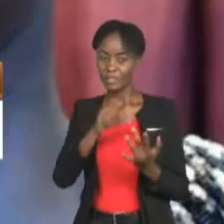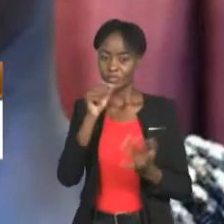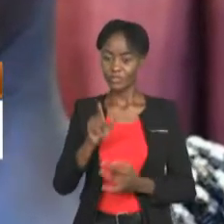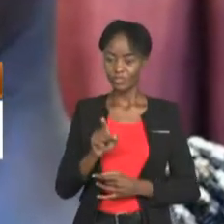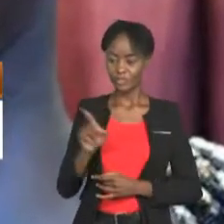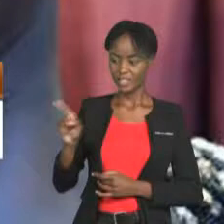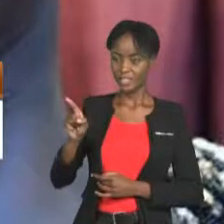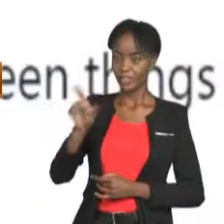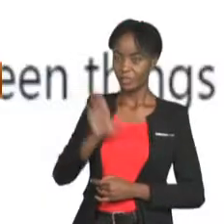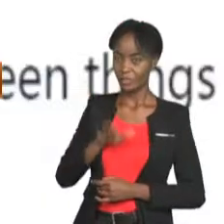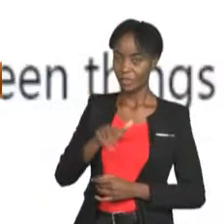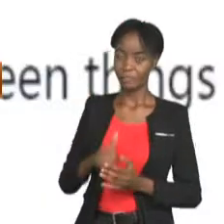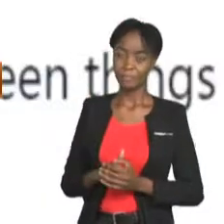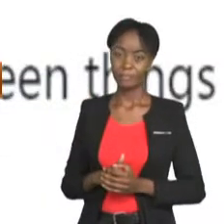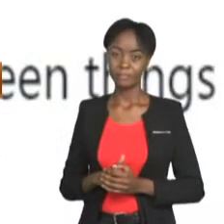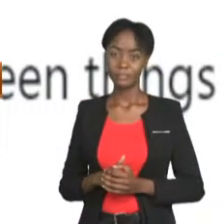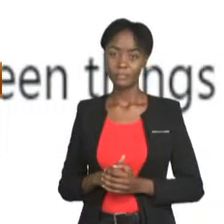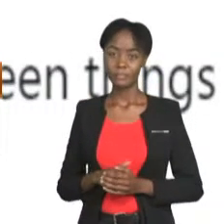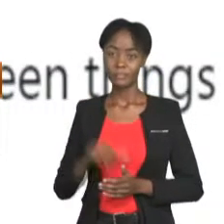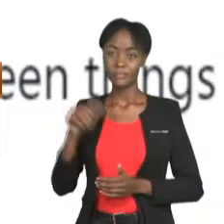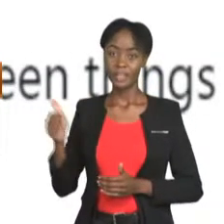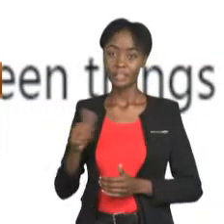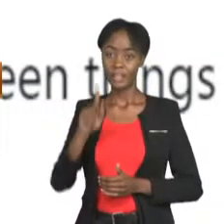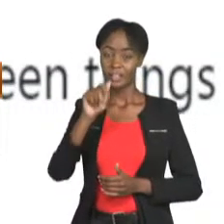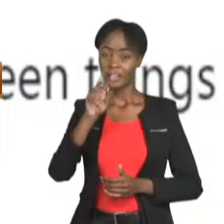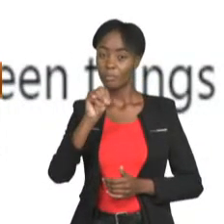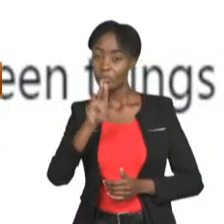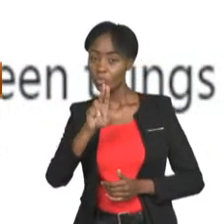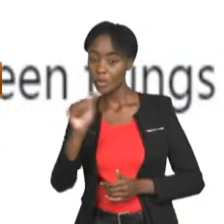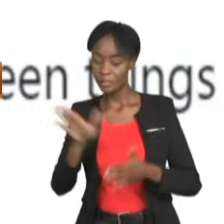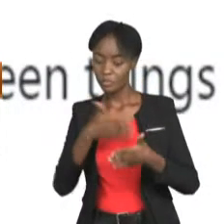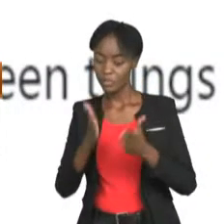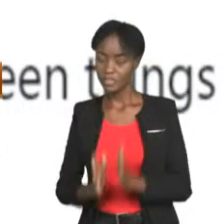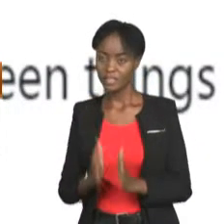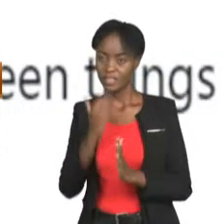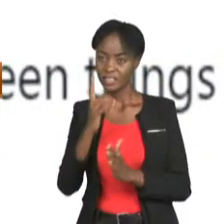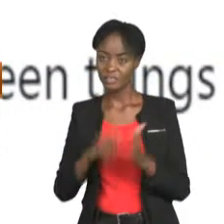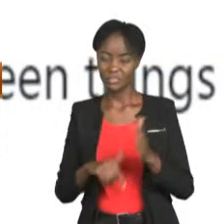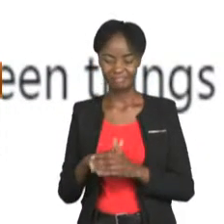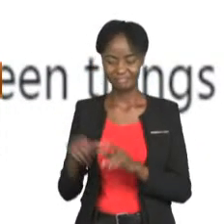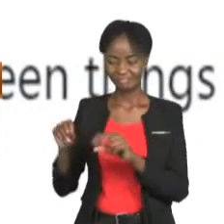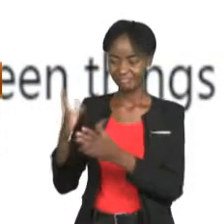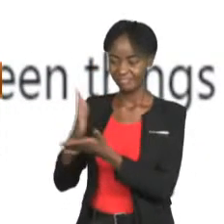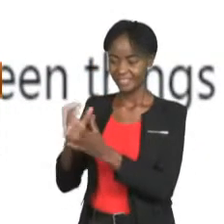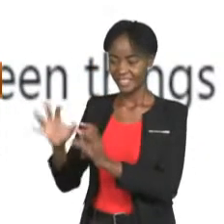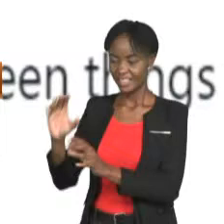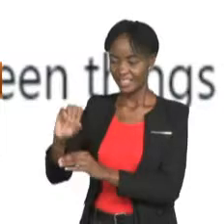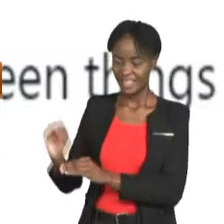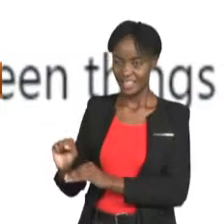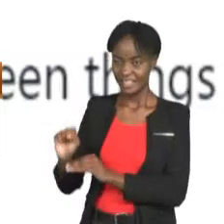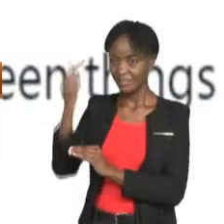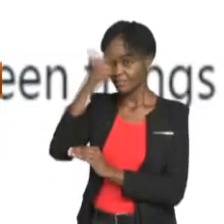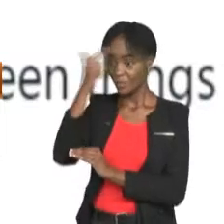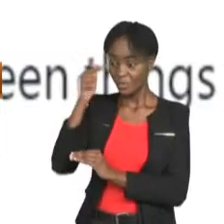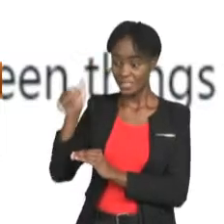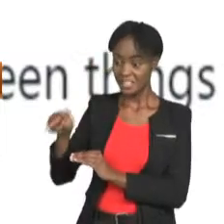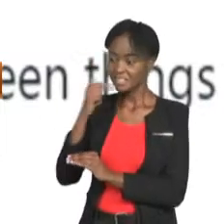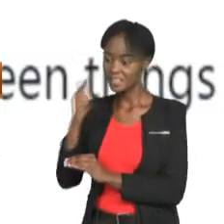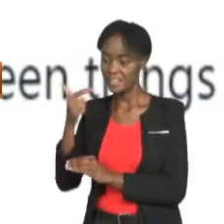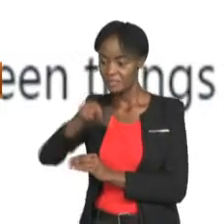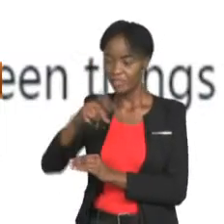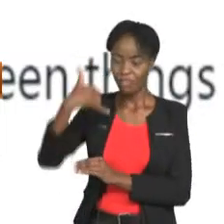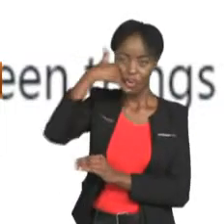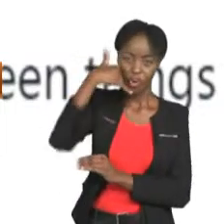Campbell. Mwimbaji Kambuo Manundu alionyesha kukejeli ripoti ya kumtafuta Lupita na madai ya kwamba babake Lupita alipigiwa